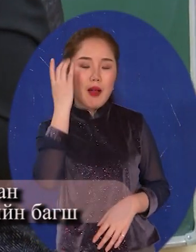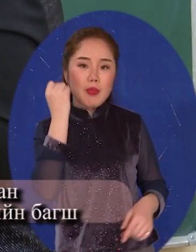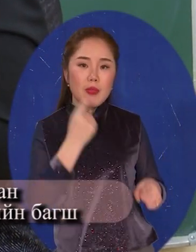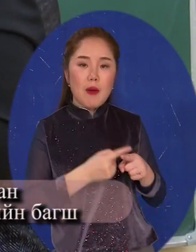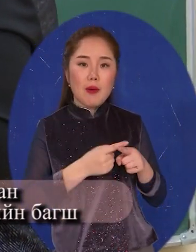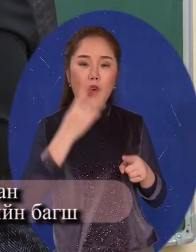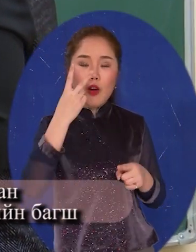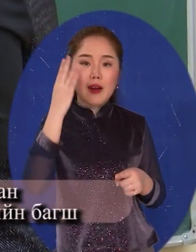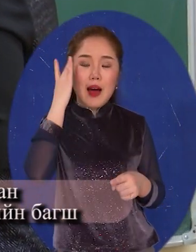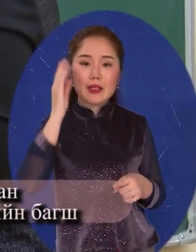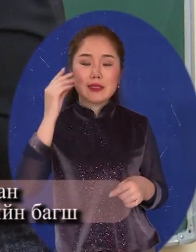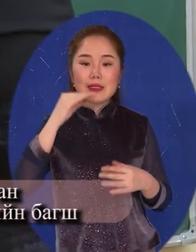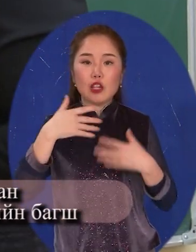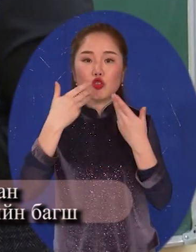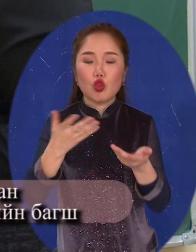еді?